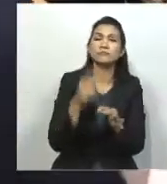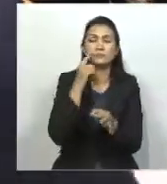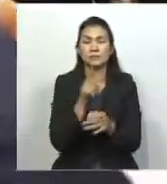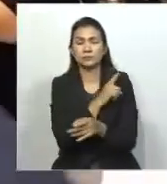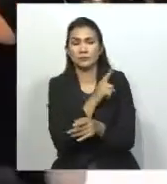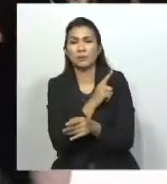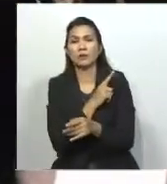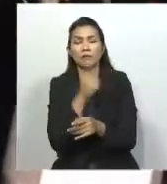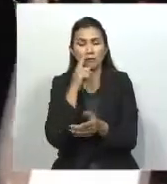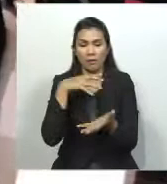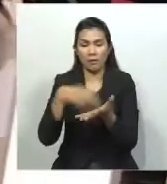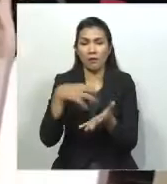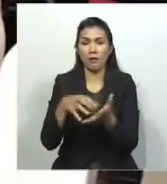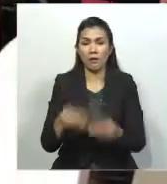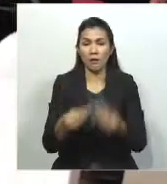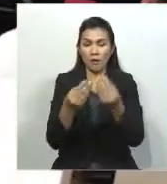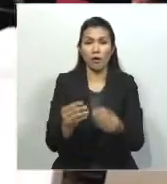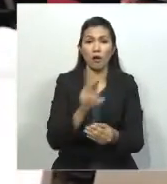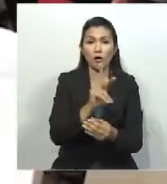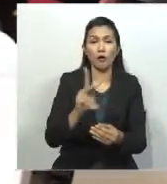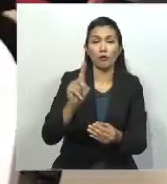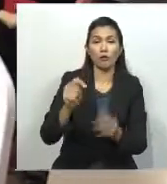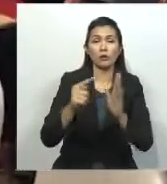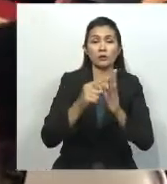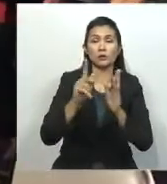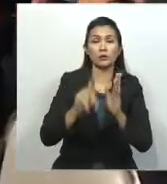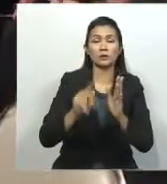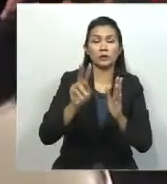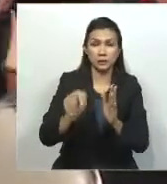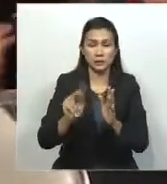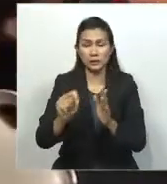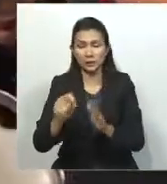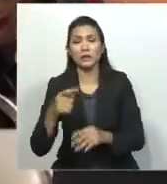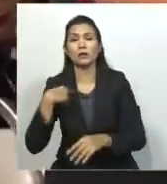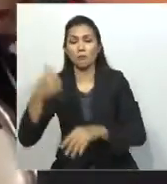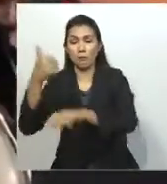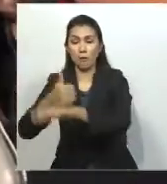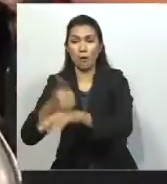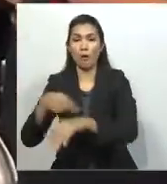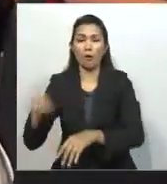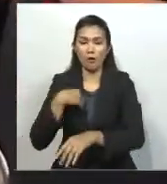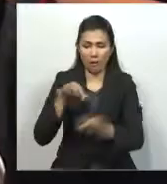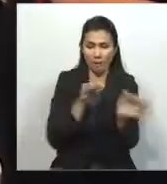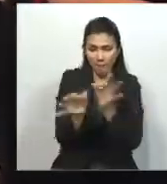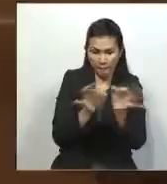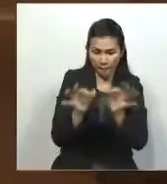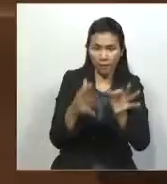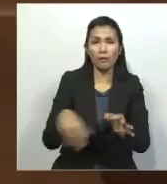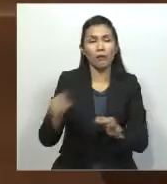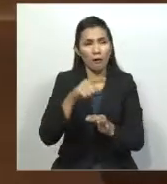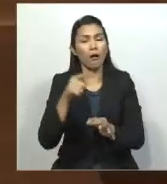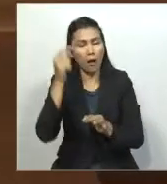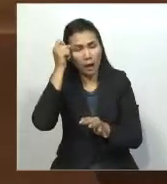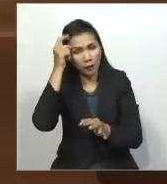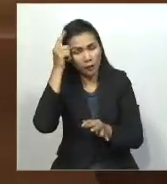งภารกิจต่างๆให้กับทางกกต.เขตและผอ.กกต.เขตนะครับเพื่อที่จะเตรียมการเรื่องของการเปิดรับส